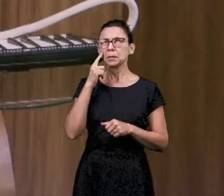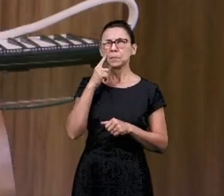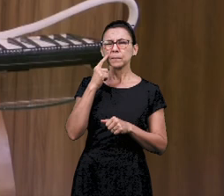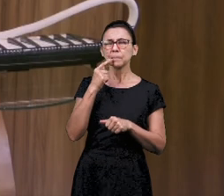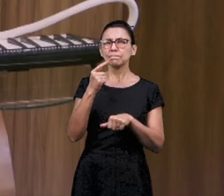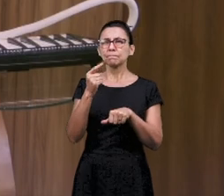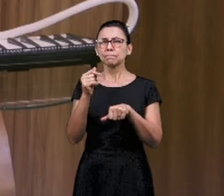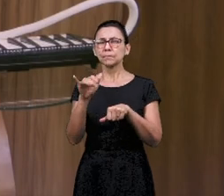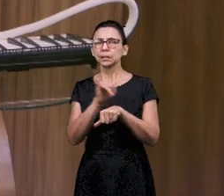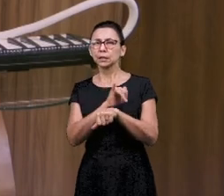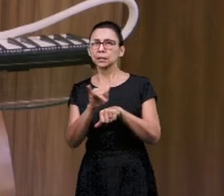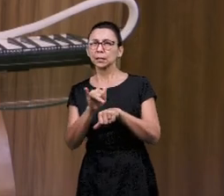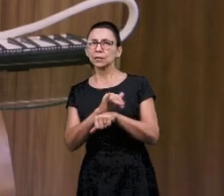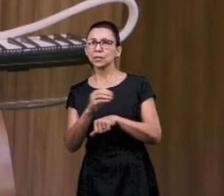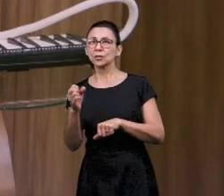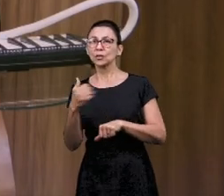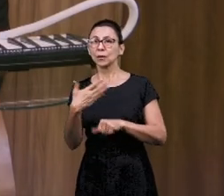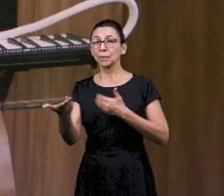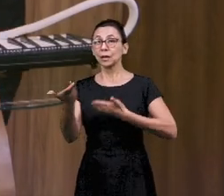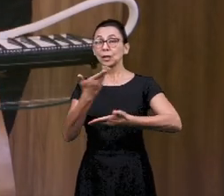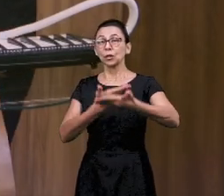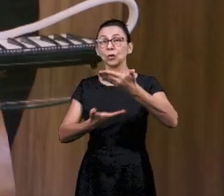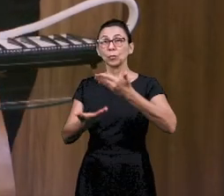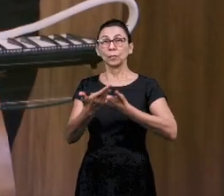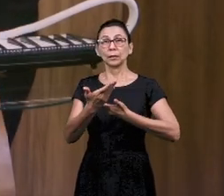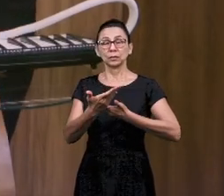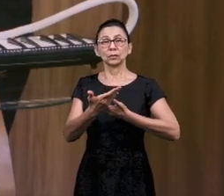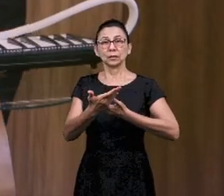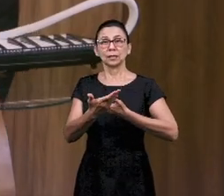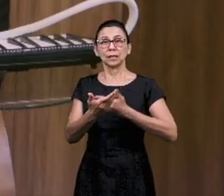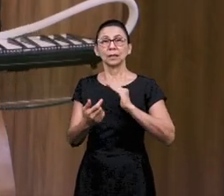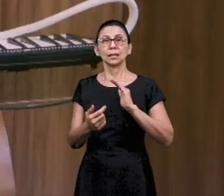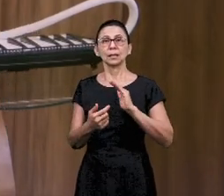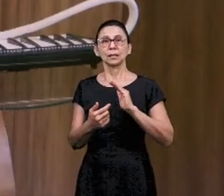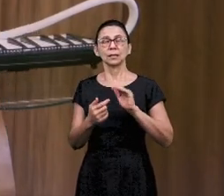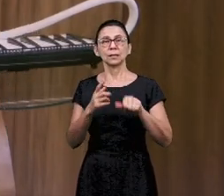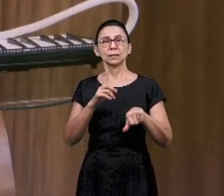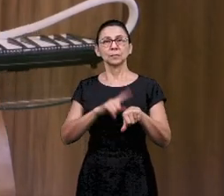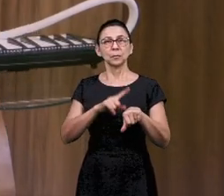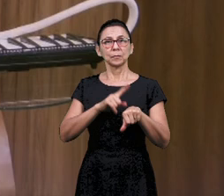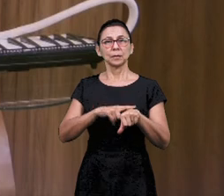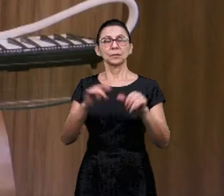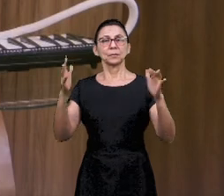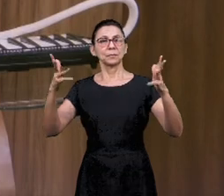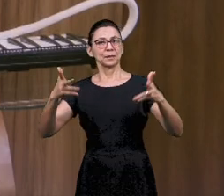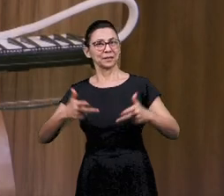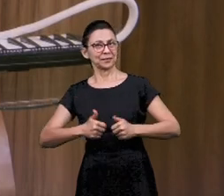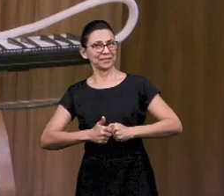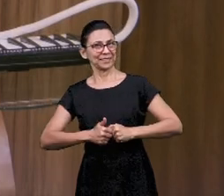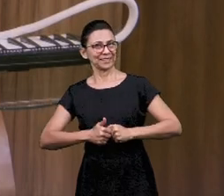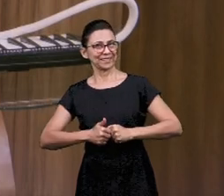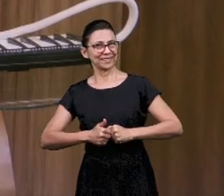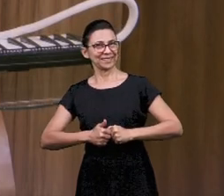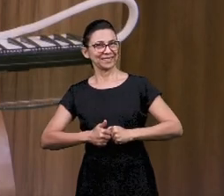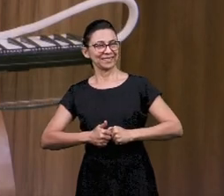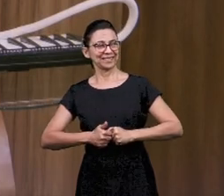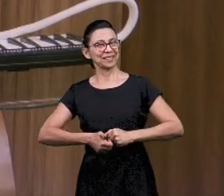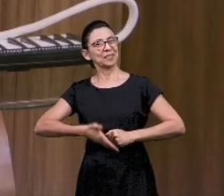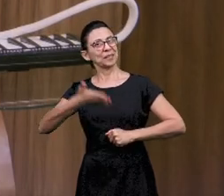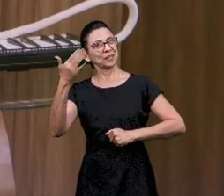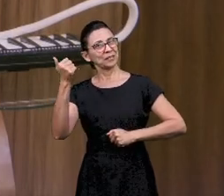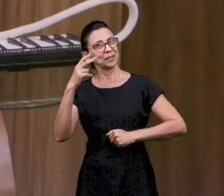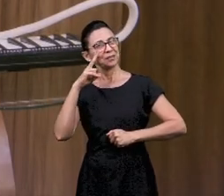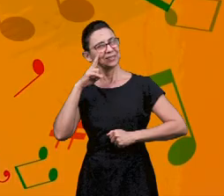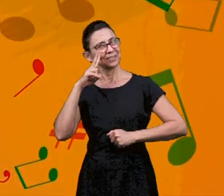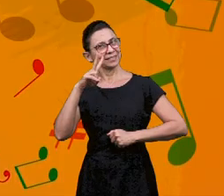Nous étudions d'autres stratégies pour continuer un nombre plus grand de ce moment merveilleux et attendu. Nous